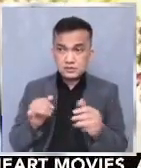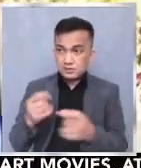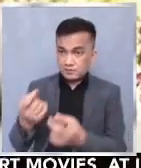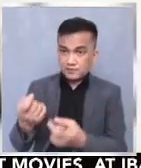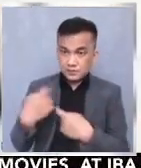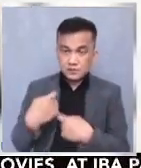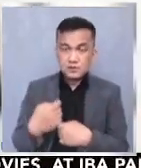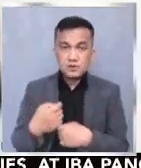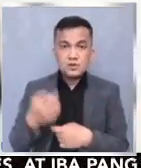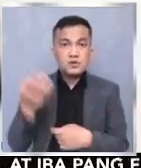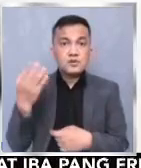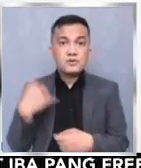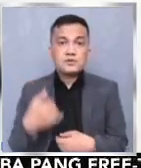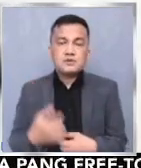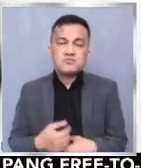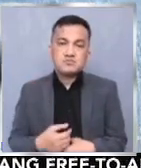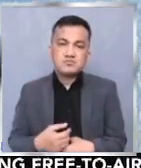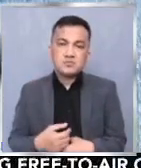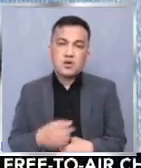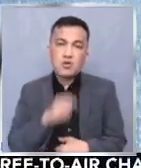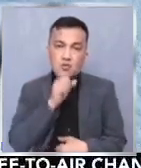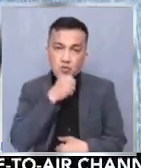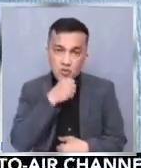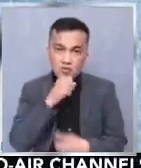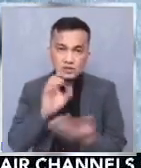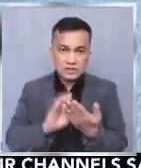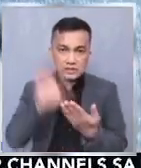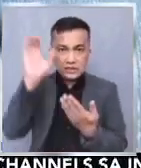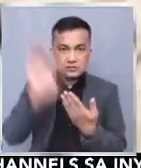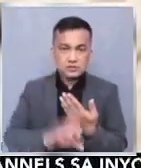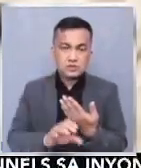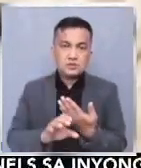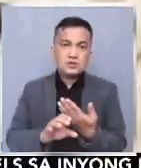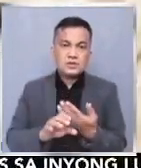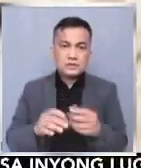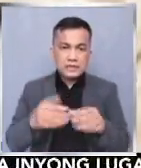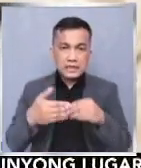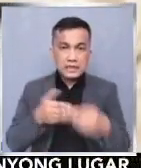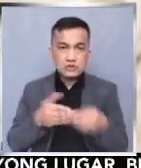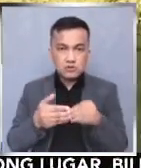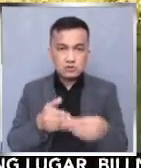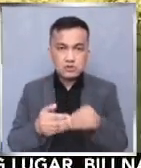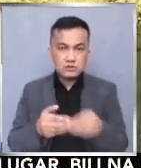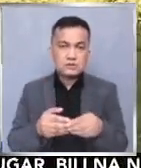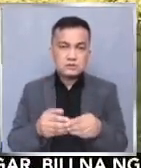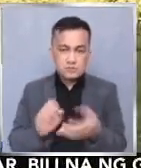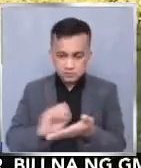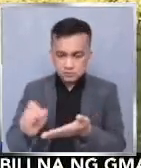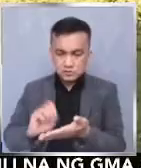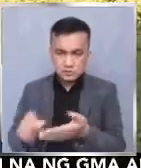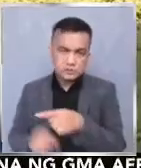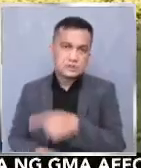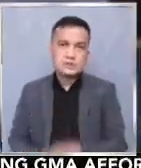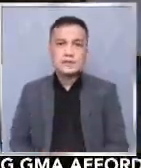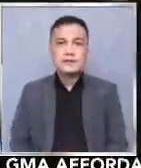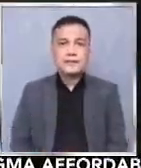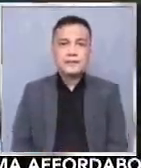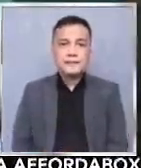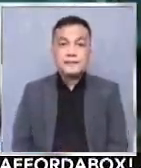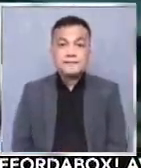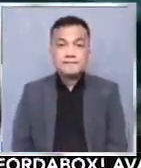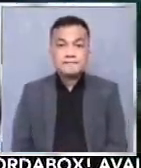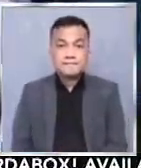na lumang kalendaryo, mga karton po pinagsusulatan po nila. Kaya sa